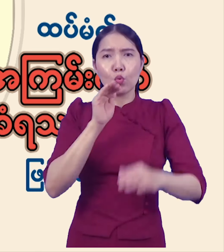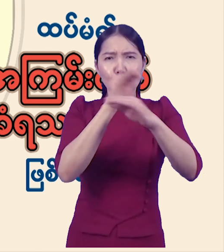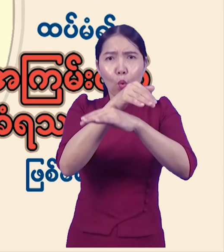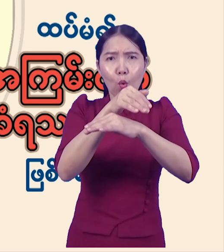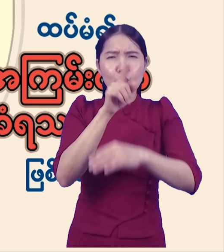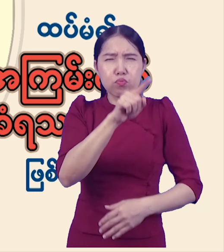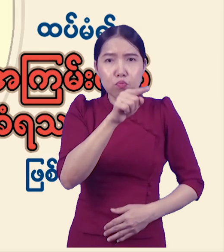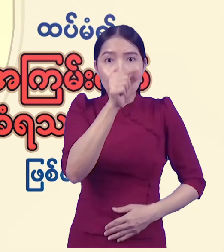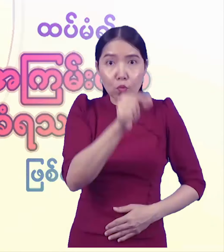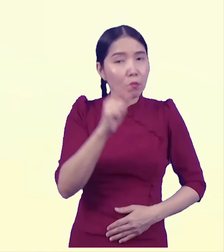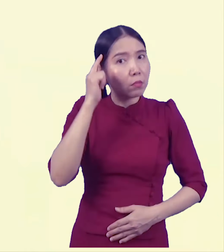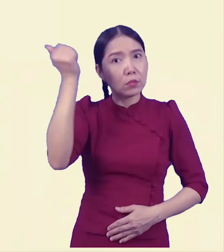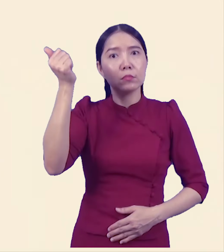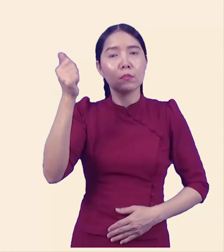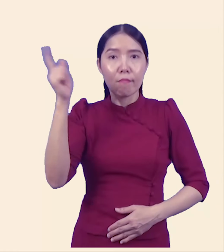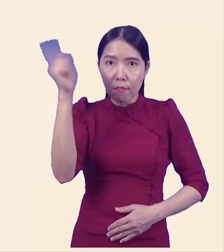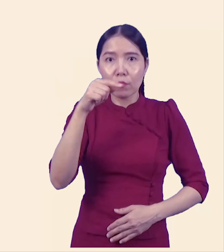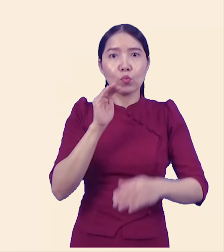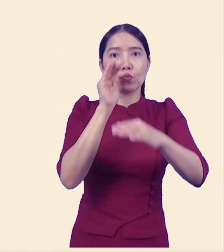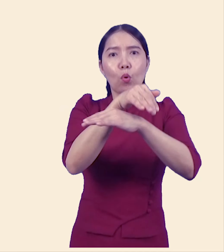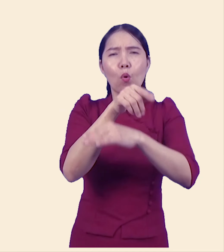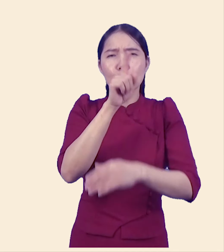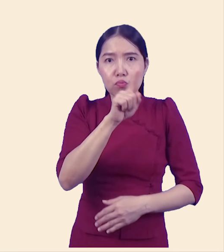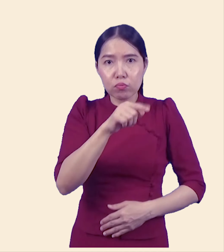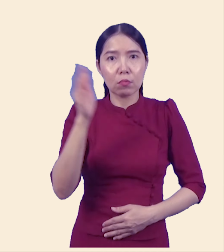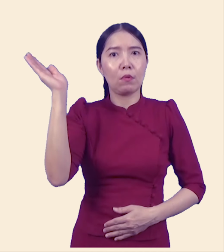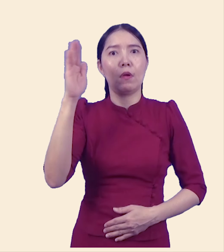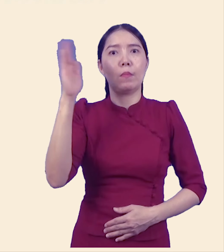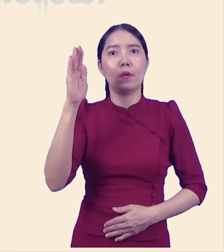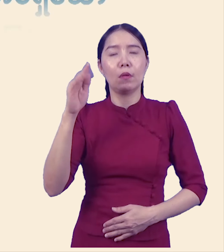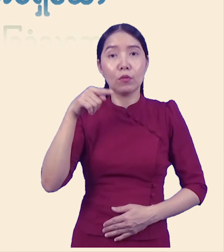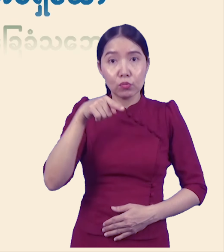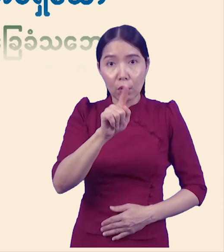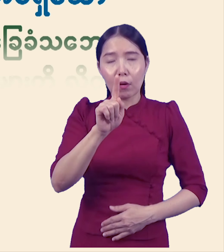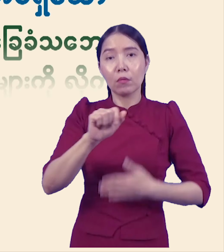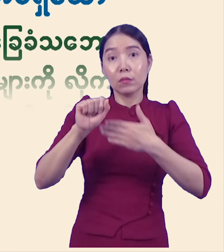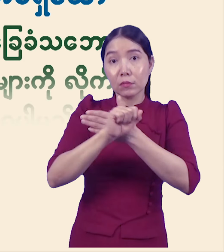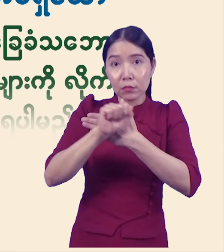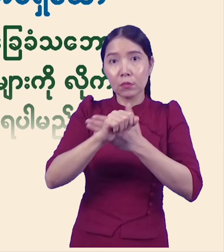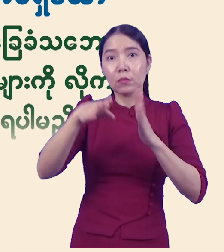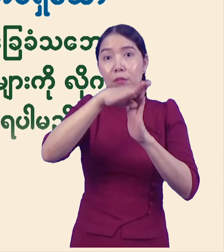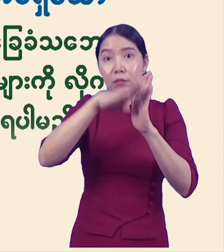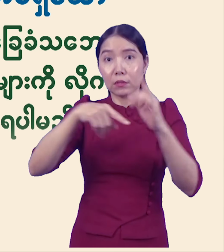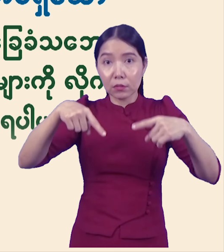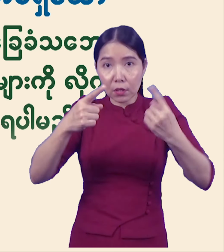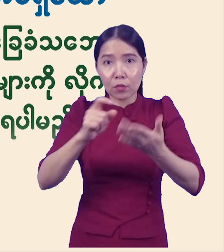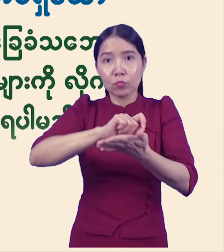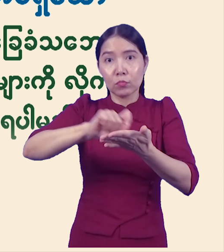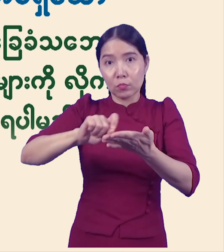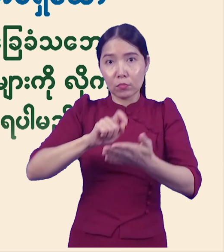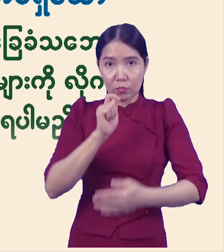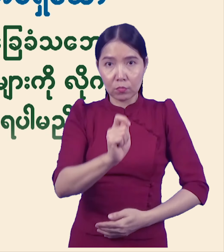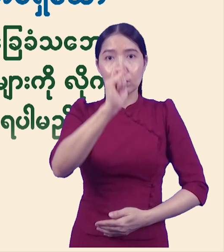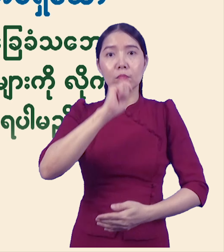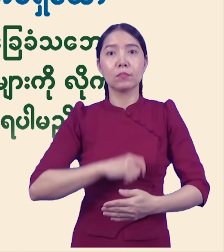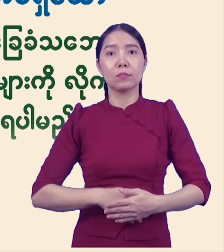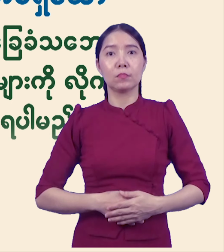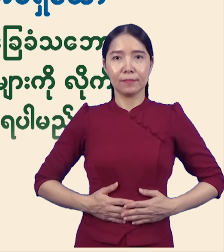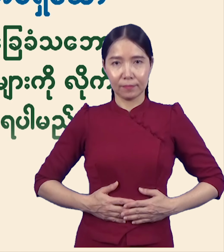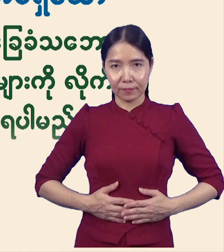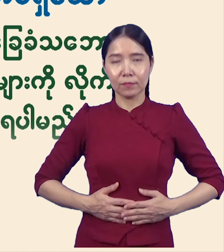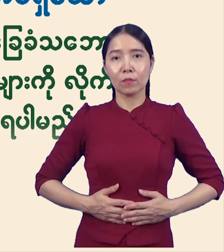နိုင်ပါတယ် ။အကျန်းဖတ်မှုမှလွတ်မြောက်လာသူ၎င်းရဲ့မိသားစုဝင်များနဲ့တက်တည်များရဲ့ဘေးကင်းရေးနဲ့